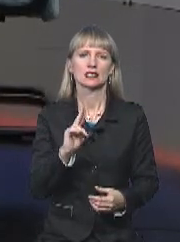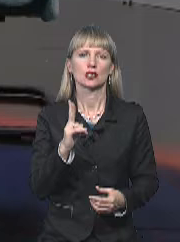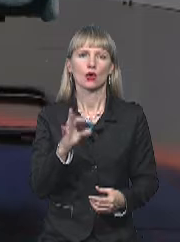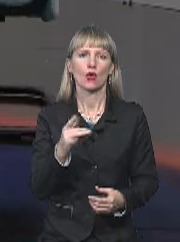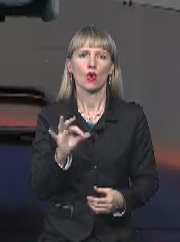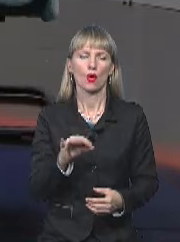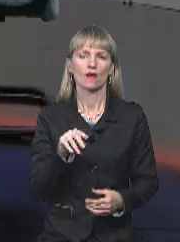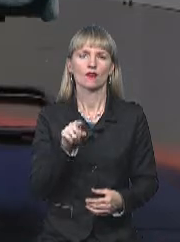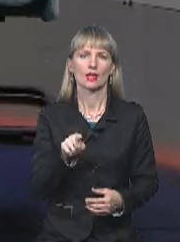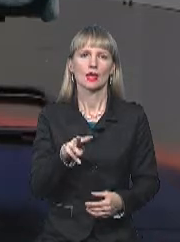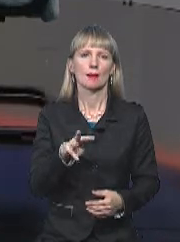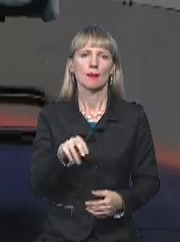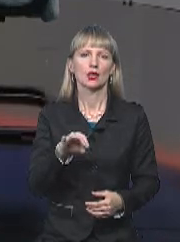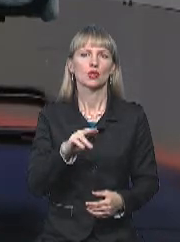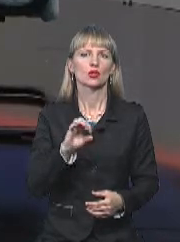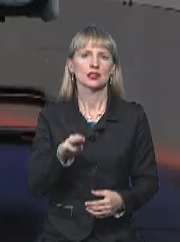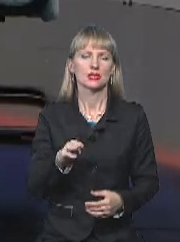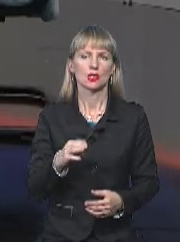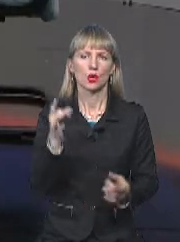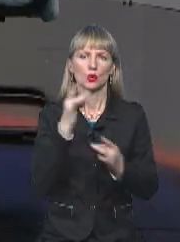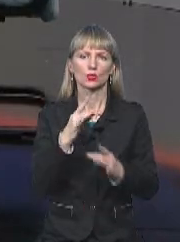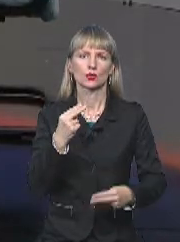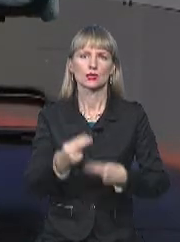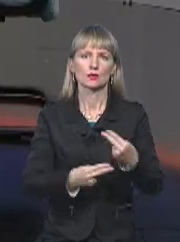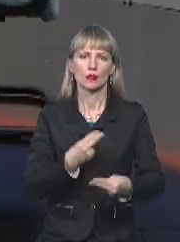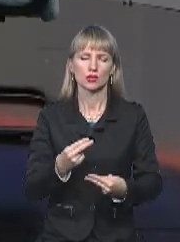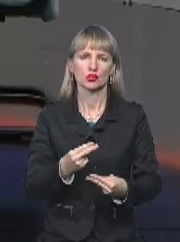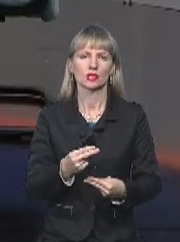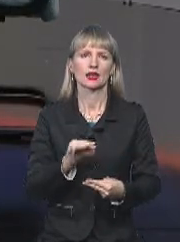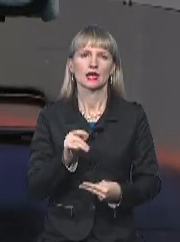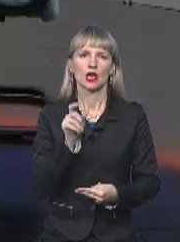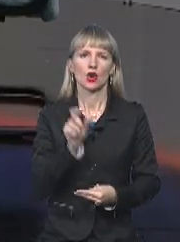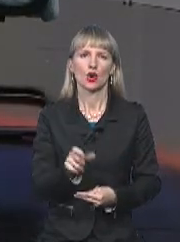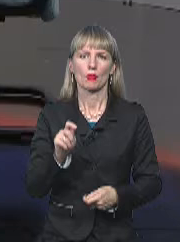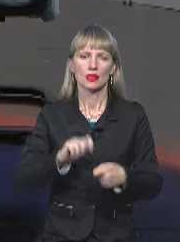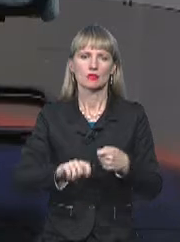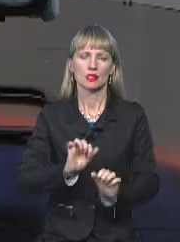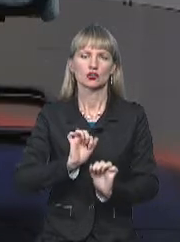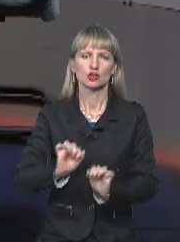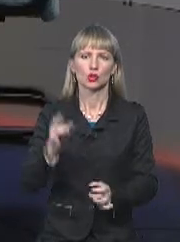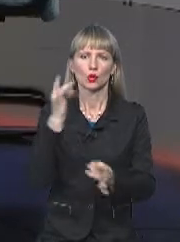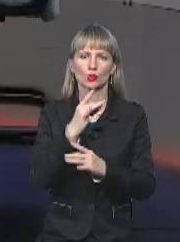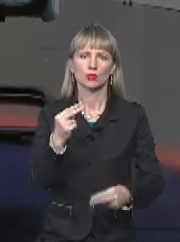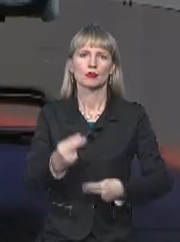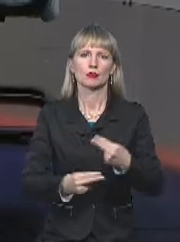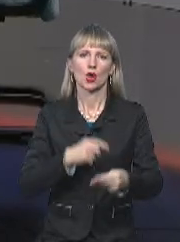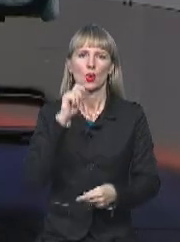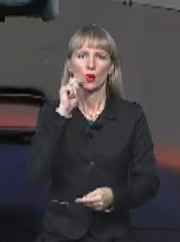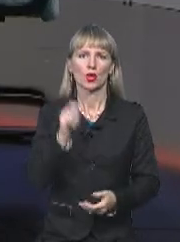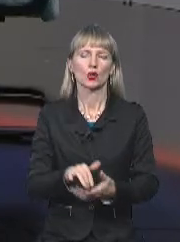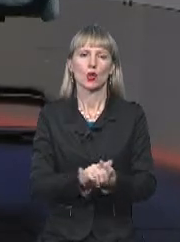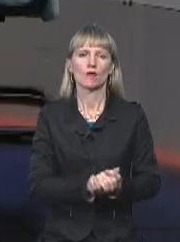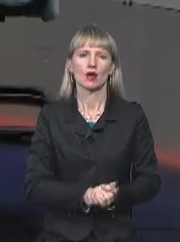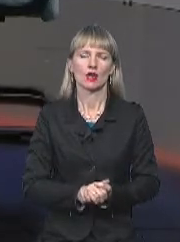методист з охорони культурної спадщини та бібліотечної справи і громадський інспектор з охорони культурної спадщини Українського